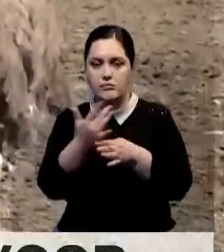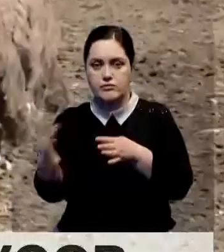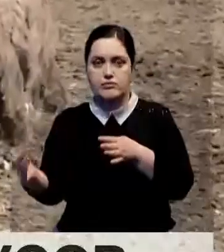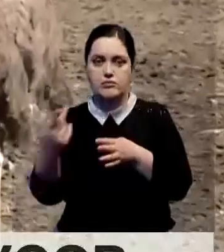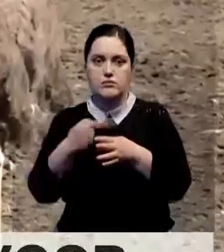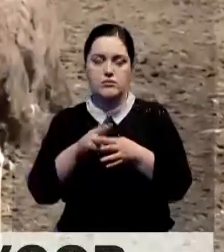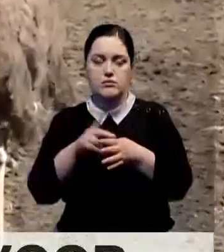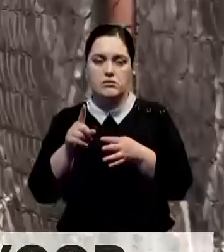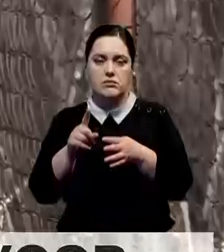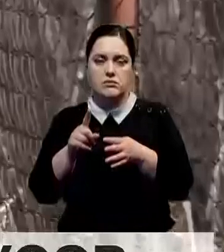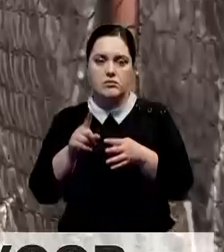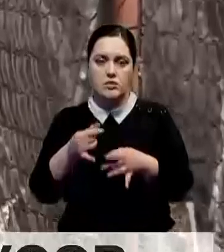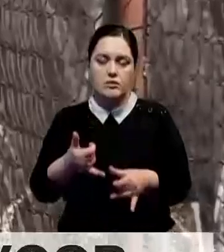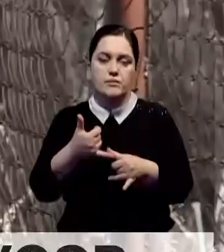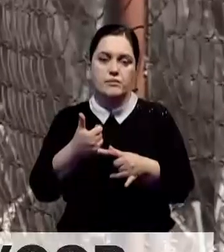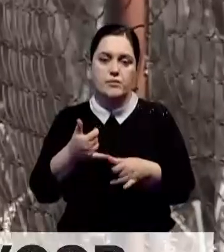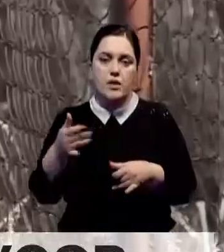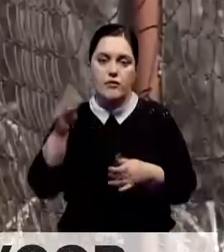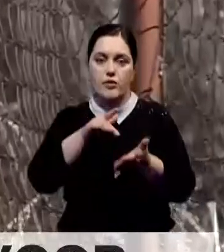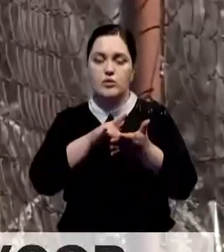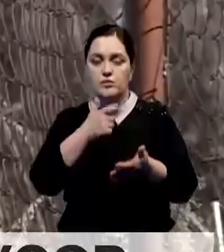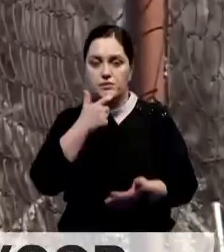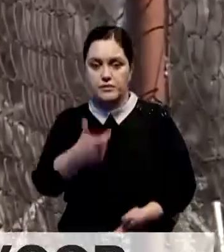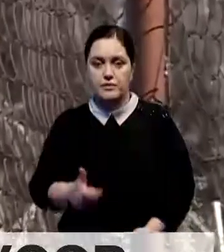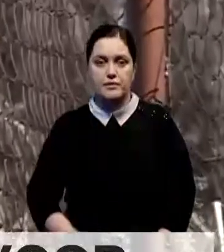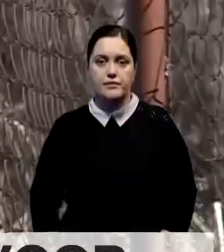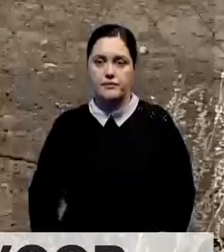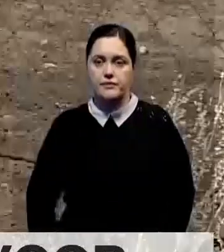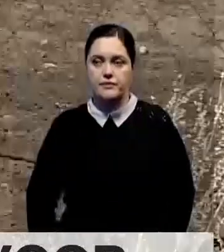в величественных птиц посмотреть на которых приезжает туристы